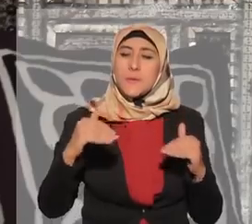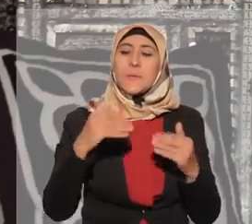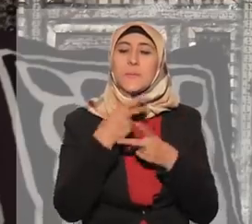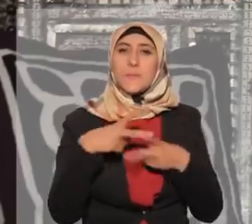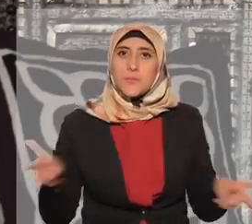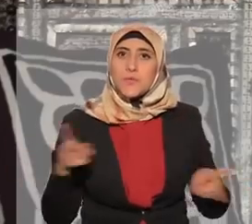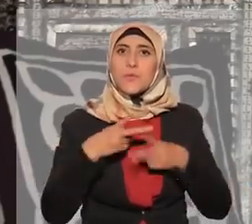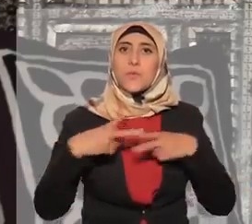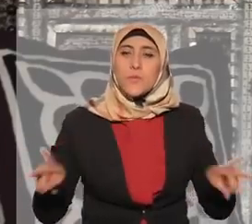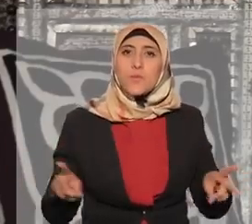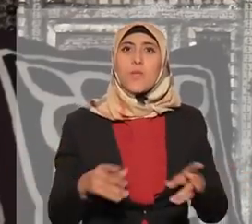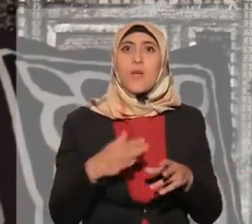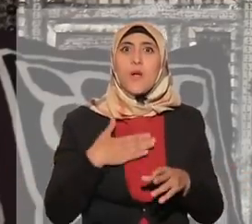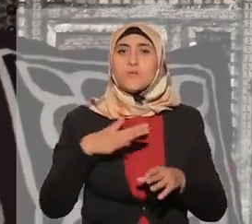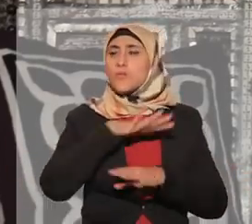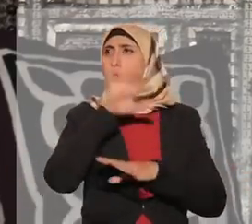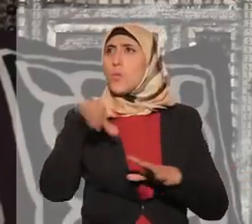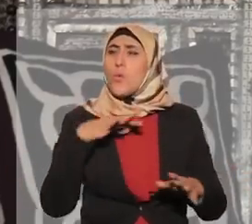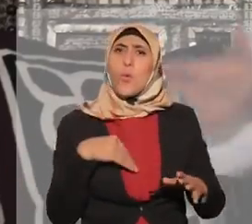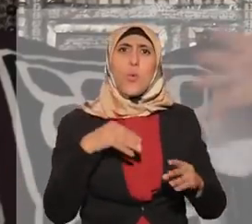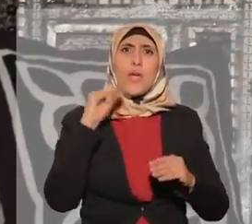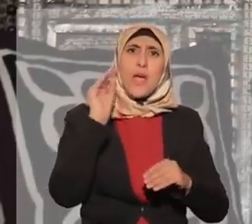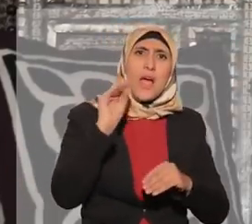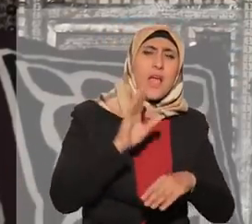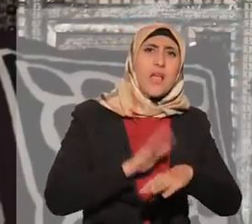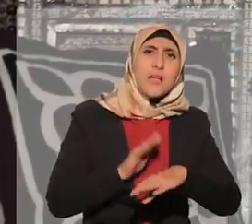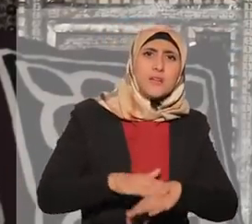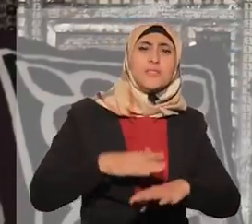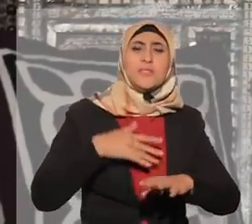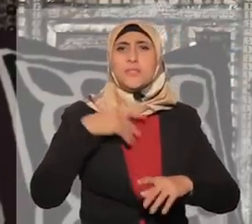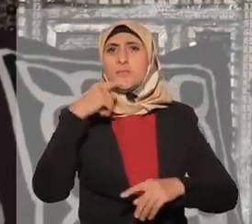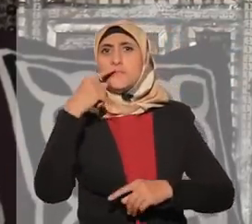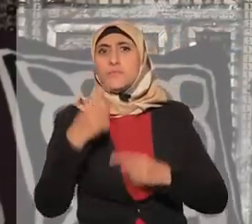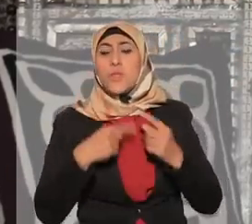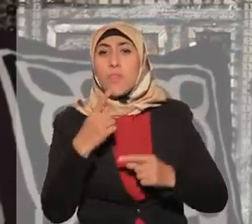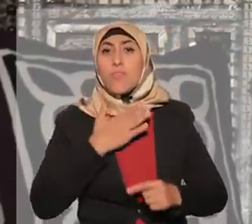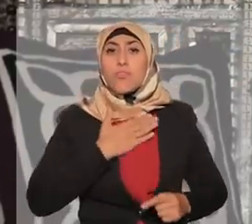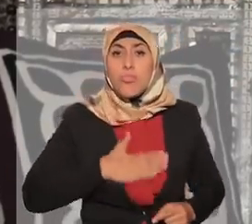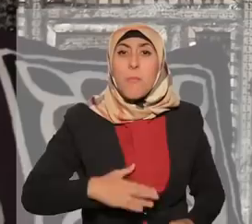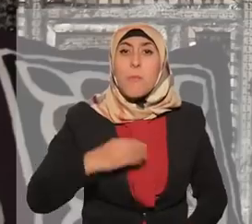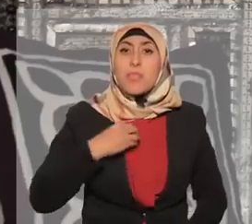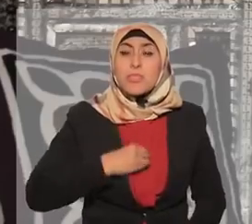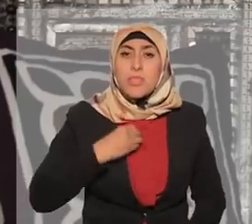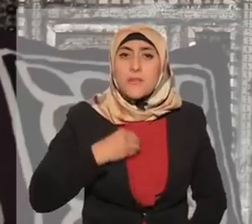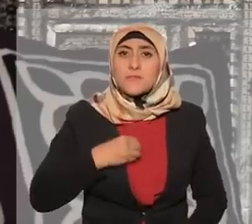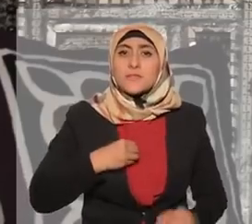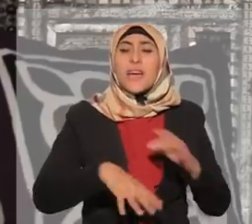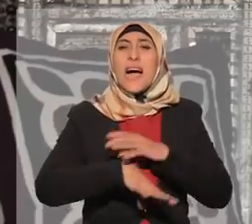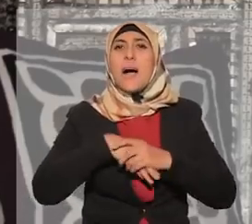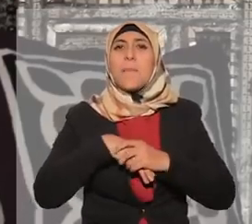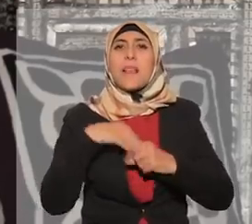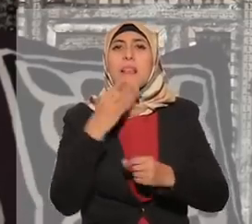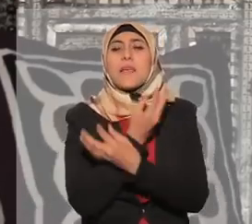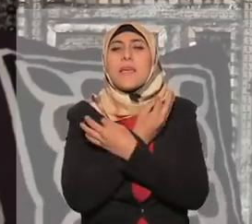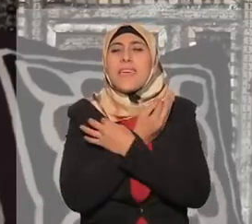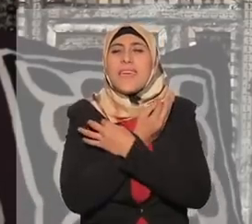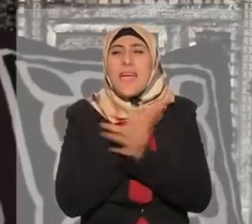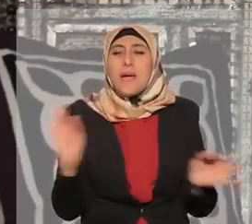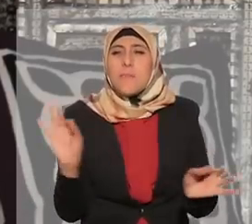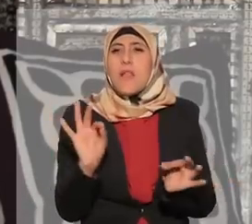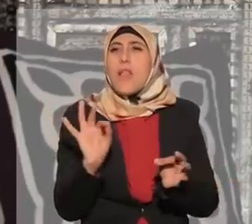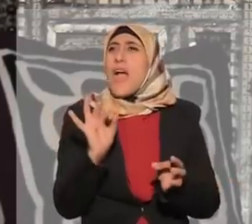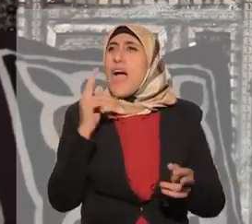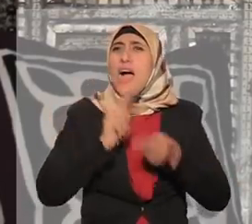تكون مع الأمارة، فاللوامة، فالملهمة، فالمطمئنة. فإذا اطمأنت النفس تحققت بمعنى الرضا،